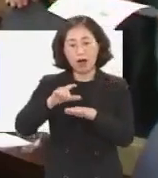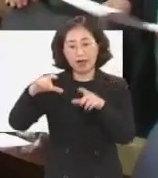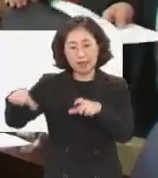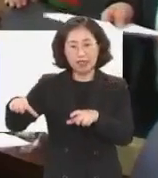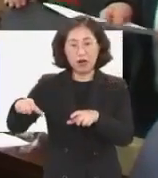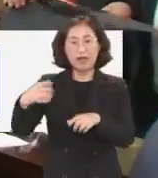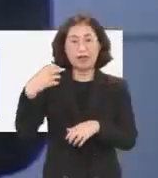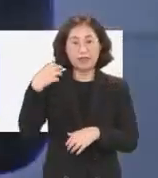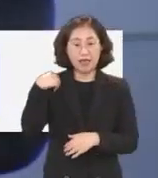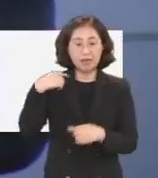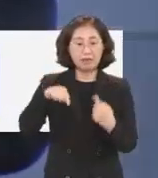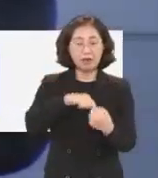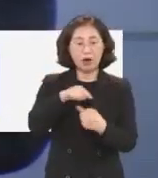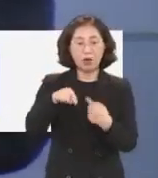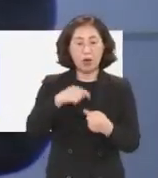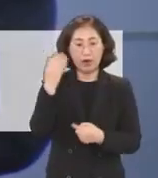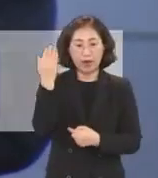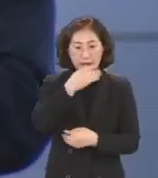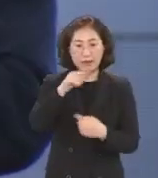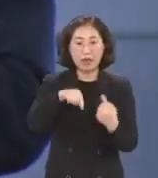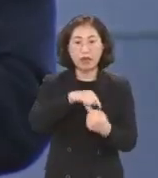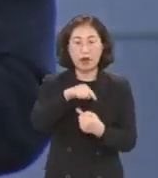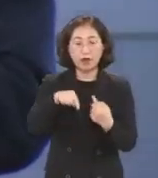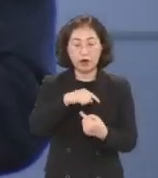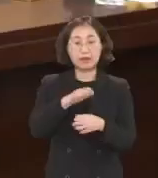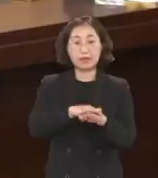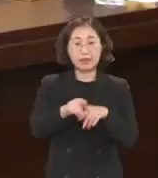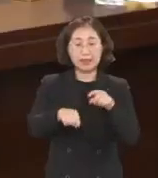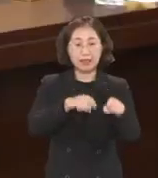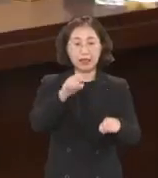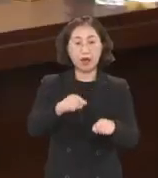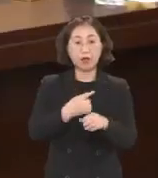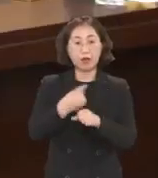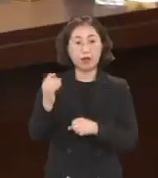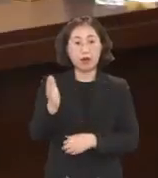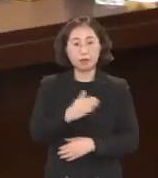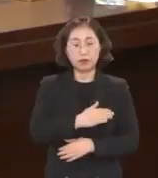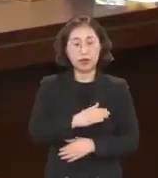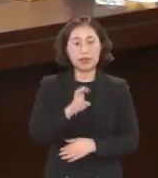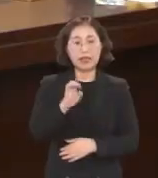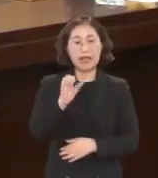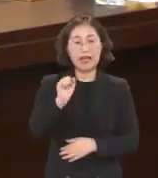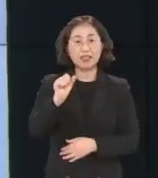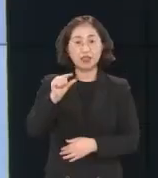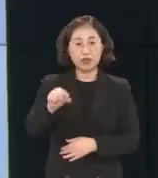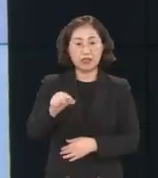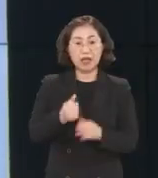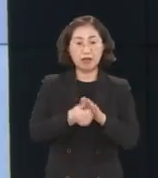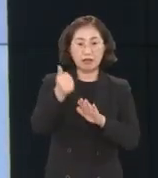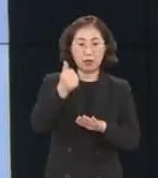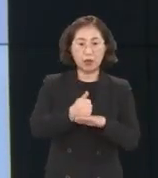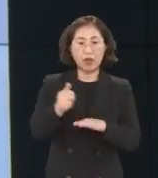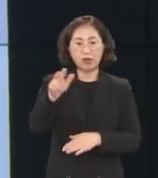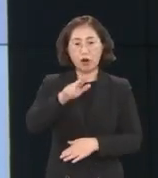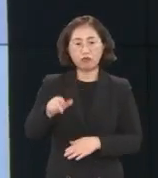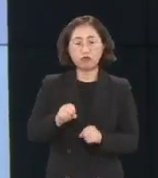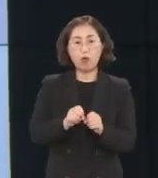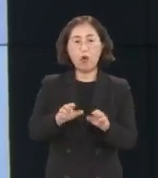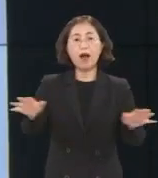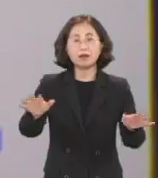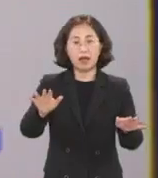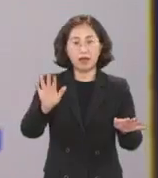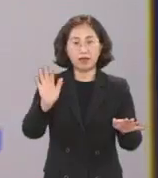지역사회적 책임경영과 투명 경영을 실천하는 한편 내년부터는 esg 경영의 성과가 전국으로